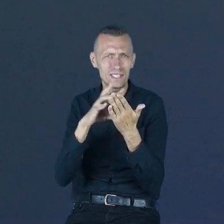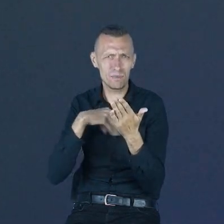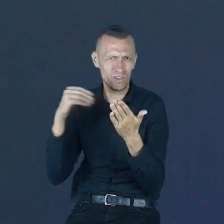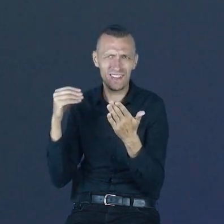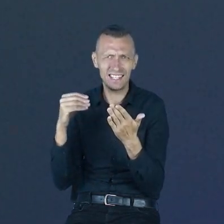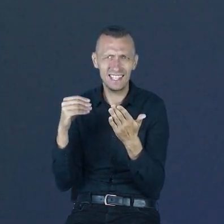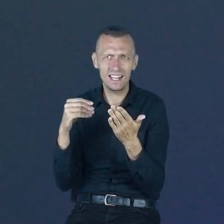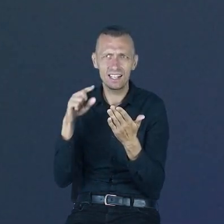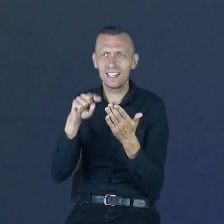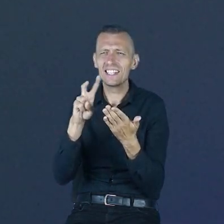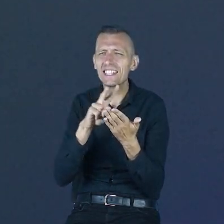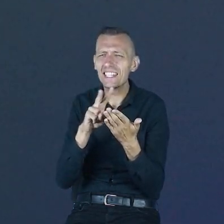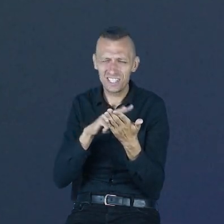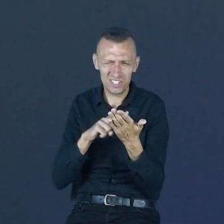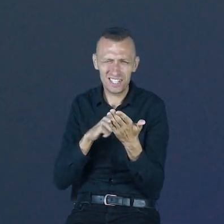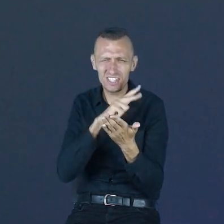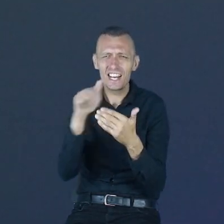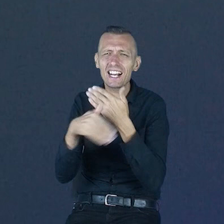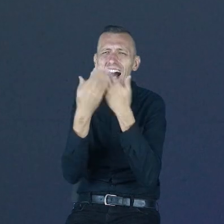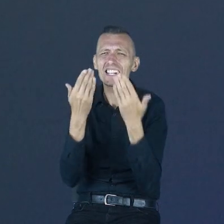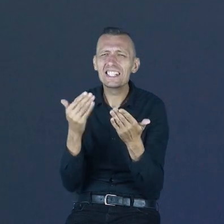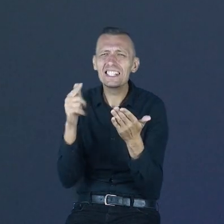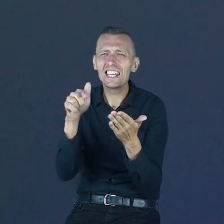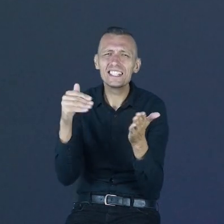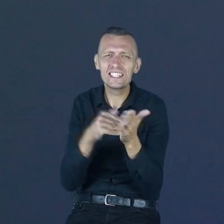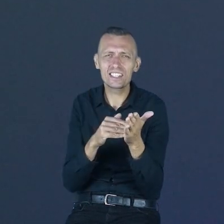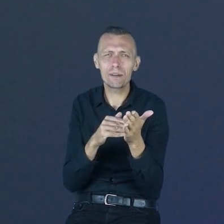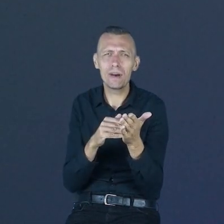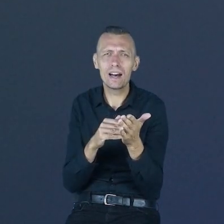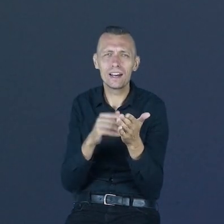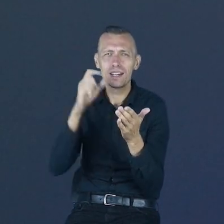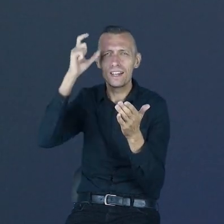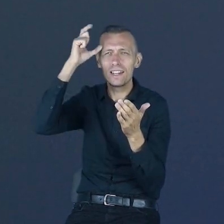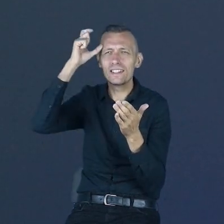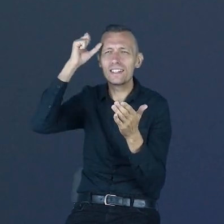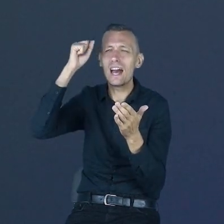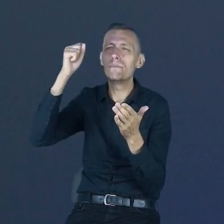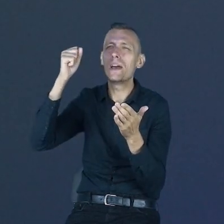Kiedy diabeł wie, że nie wiesz, kim jesteś, to on wie, jak cię zranić.